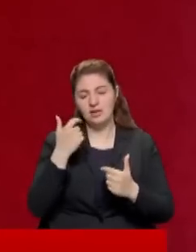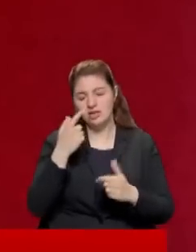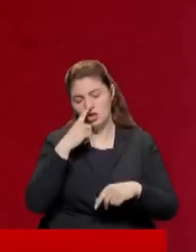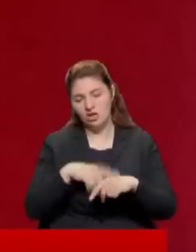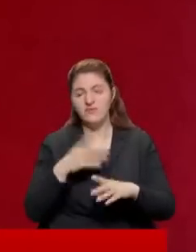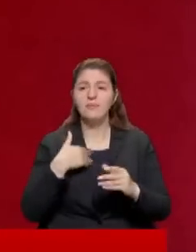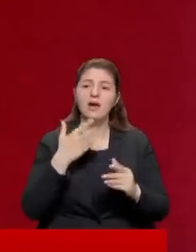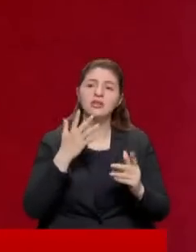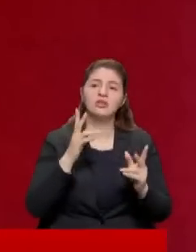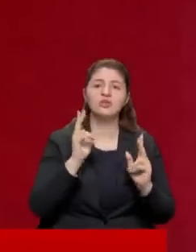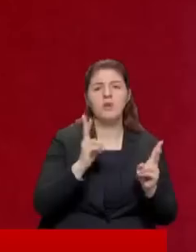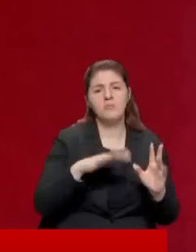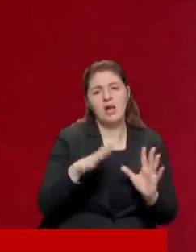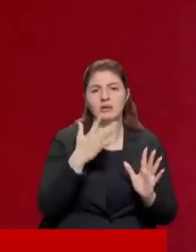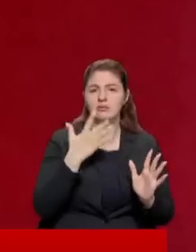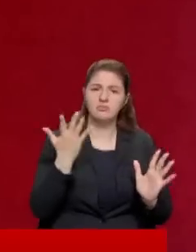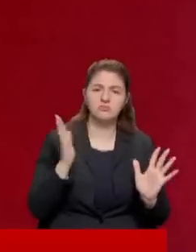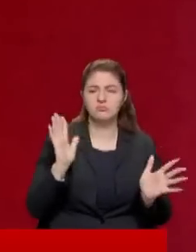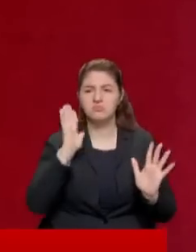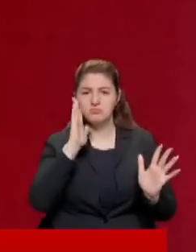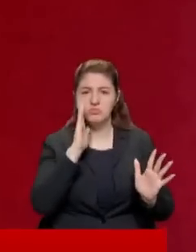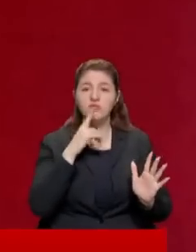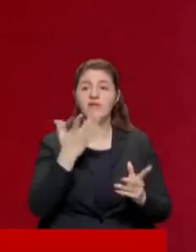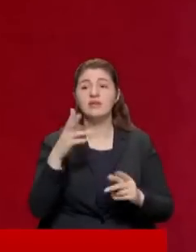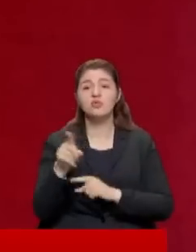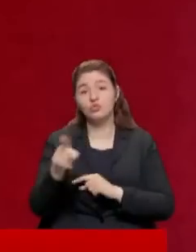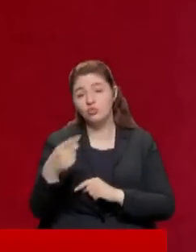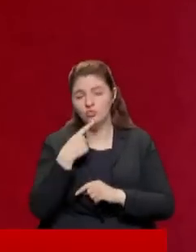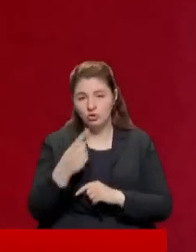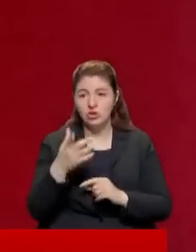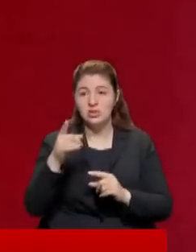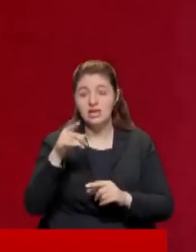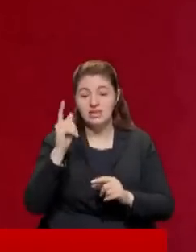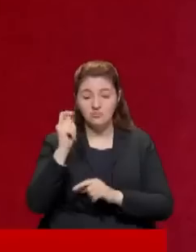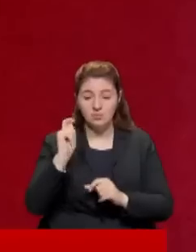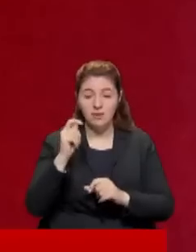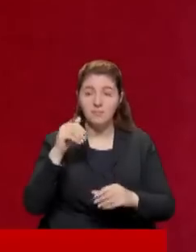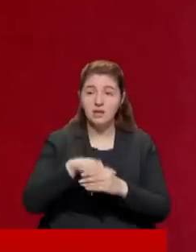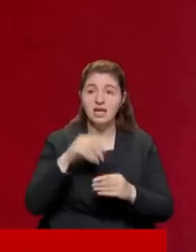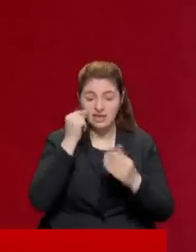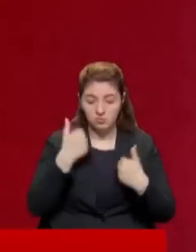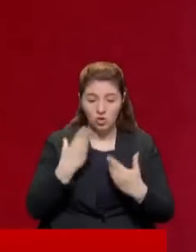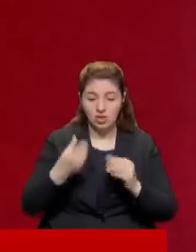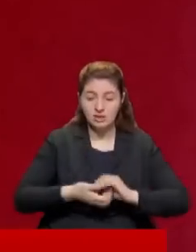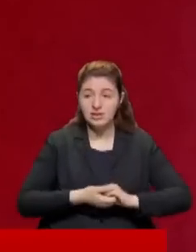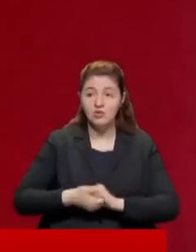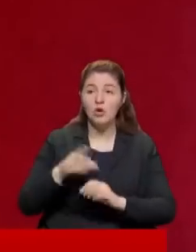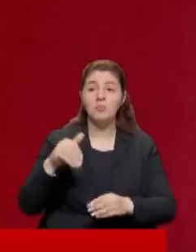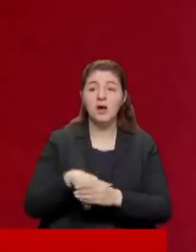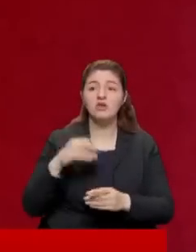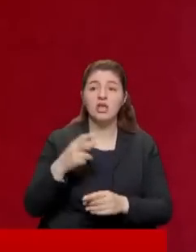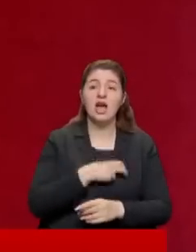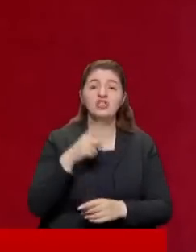sekülerim diyorsunuz ya da Kürdüm diyorsunuz ve sizi temsil eden partiye olan, aynı zamanda kimliğinize olan sadakatiniz ve o partiye